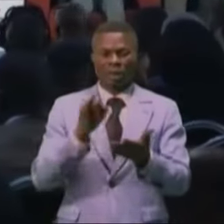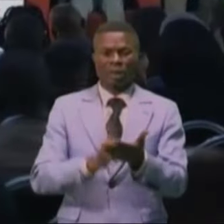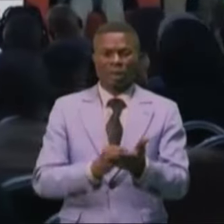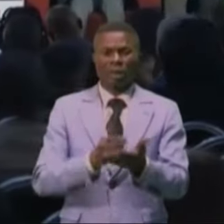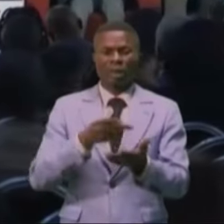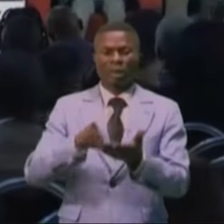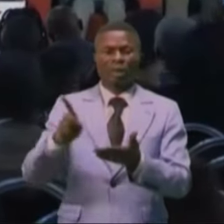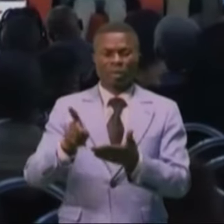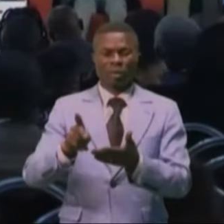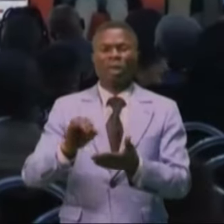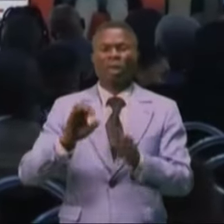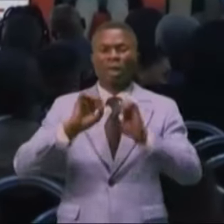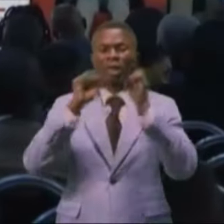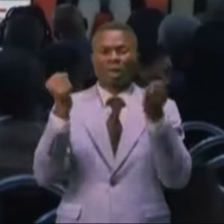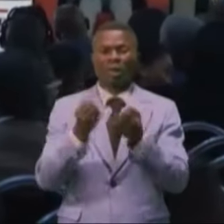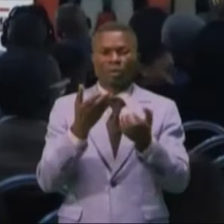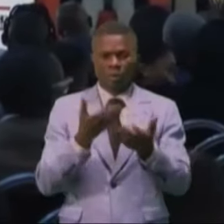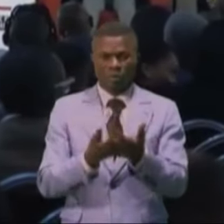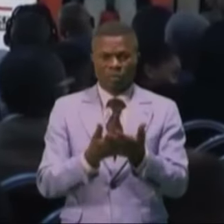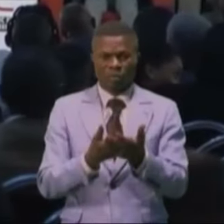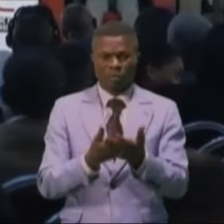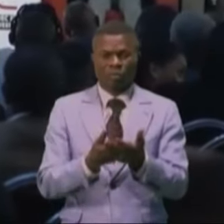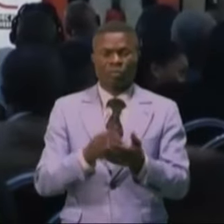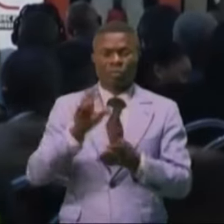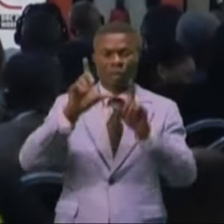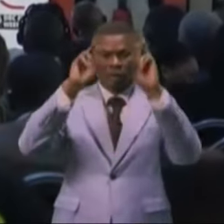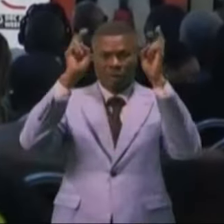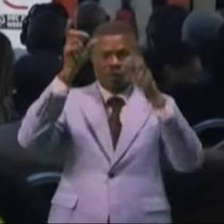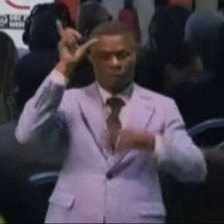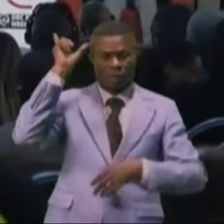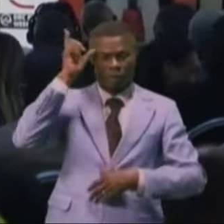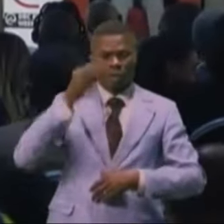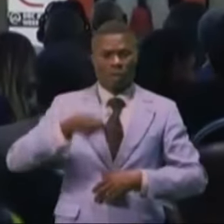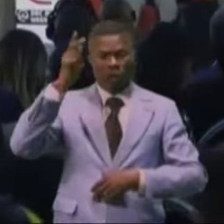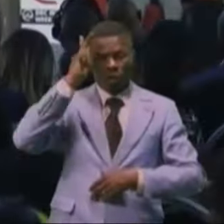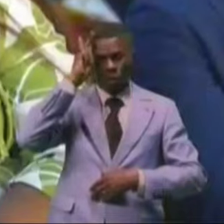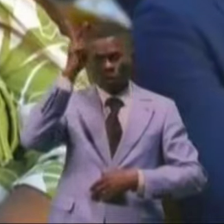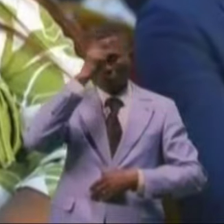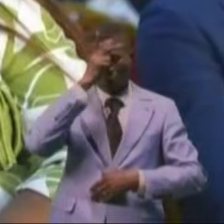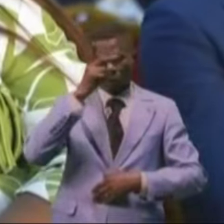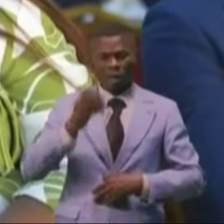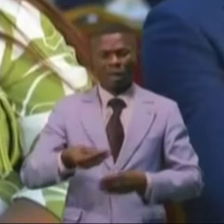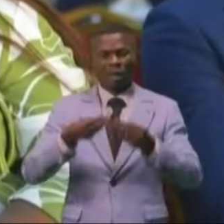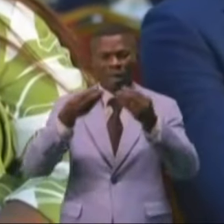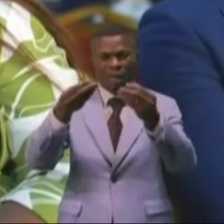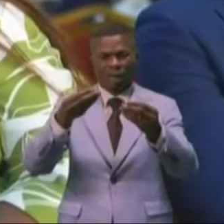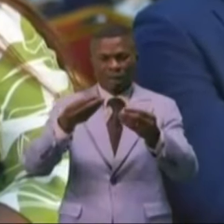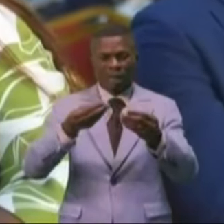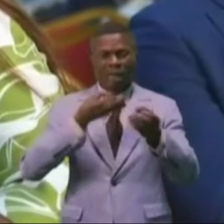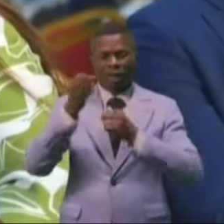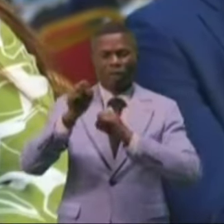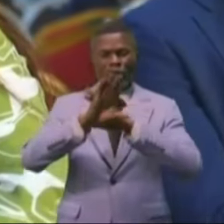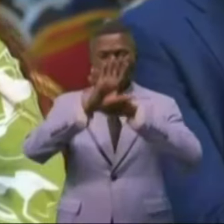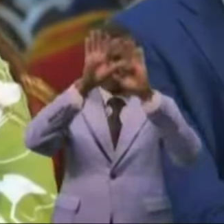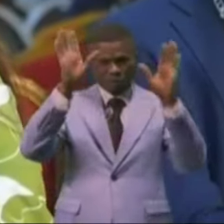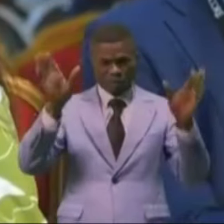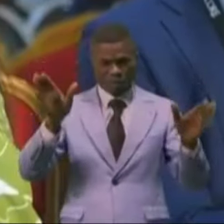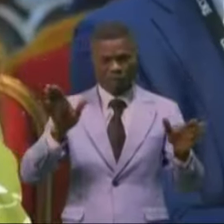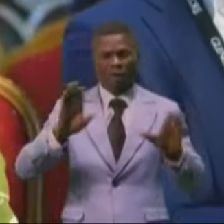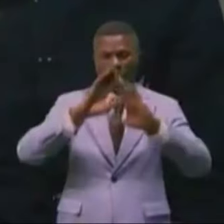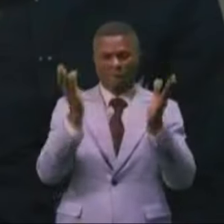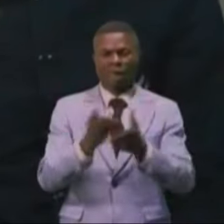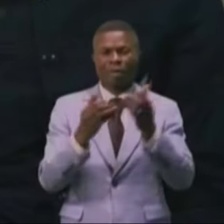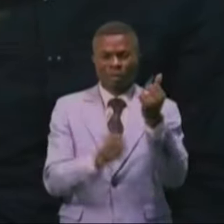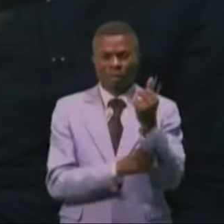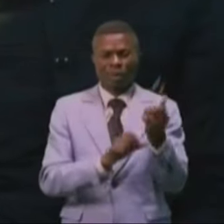la DRC Mining Week, à Lubumbashi, province du Haut-Katanga, a donné suffisamment de l'éclairage à l'assistance sur